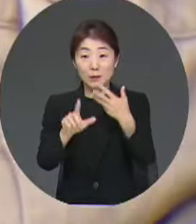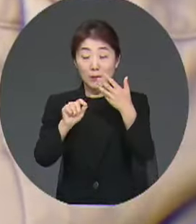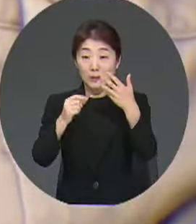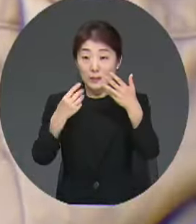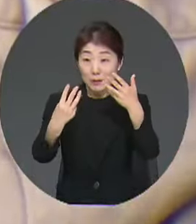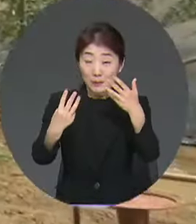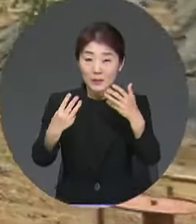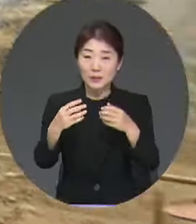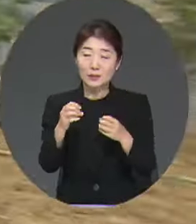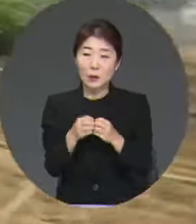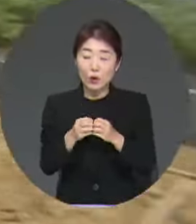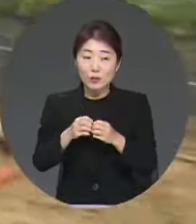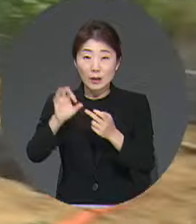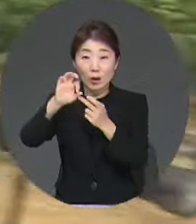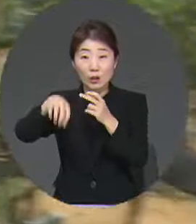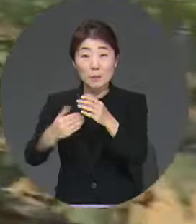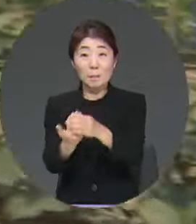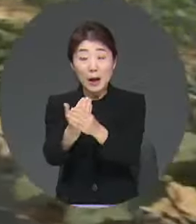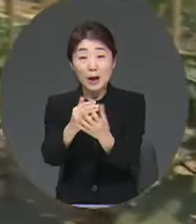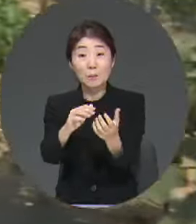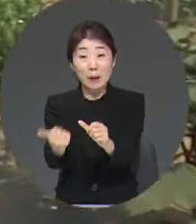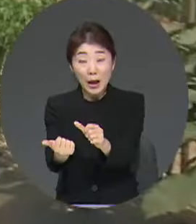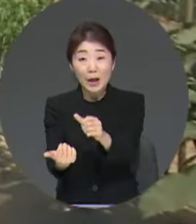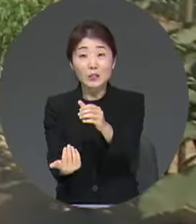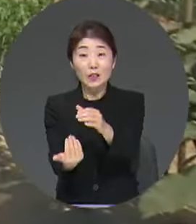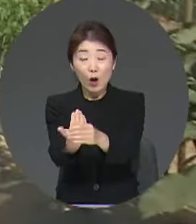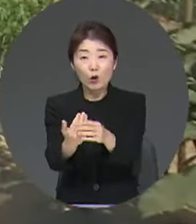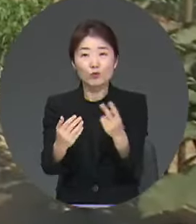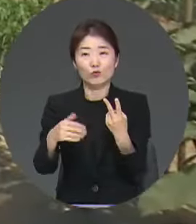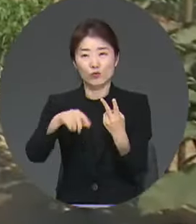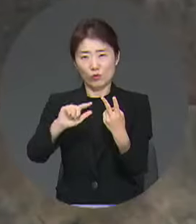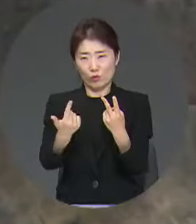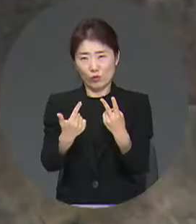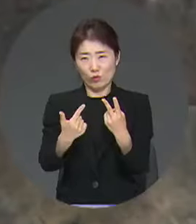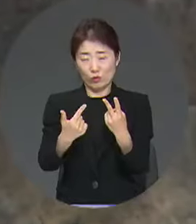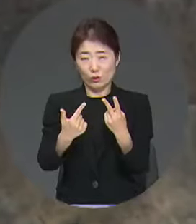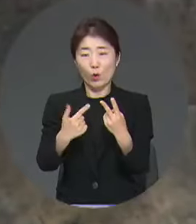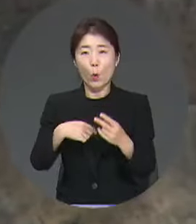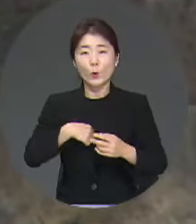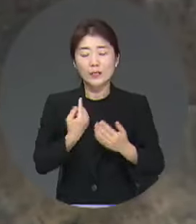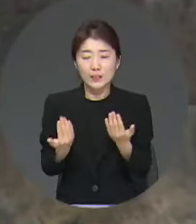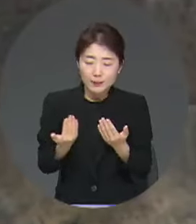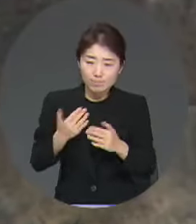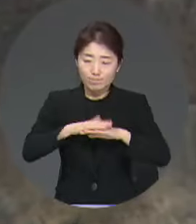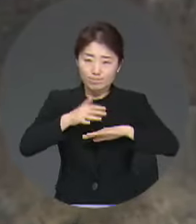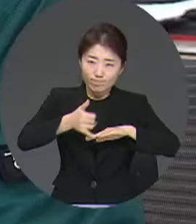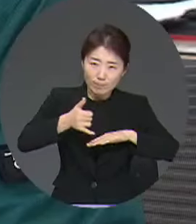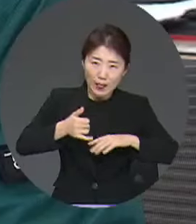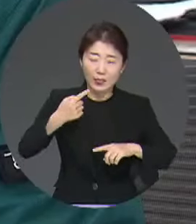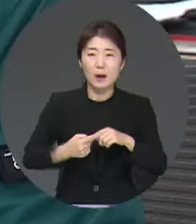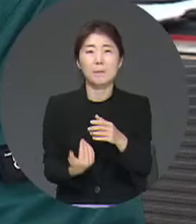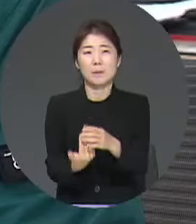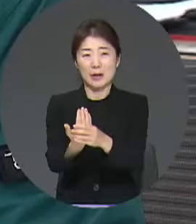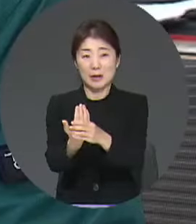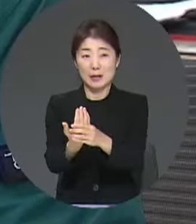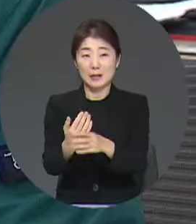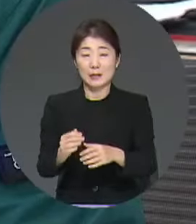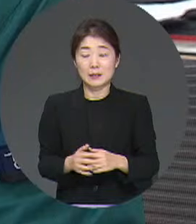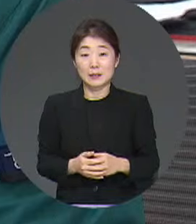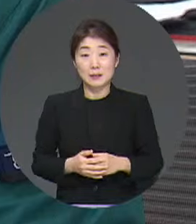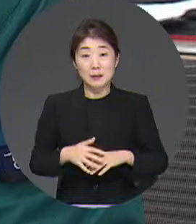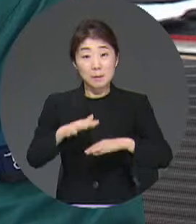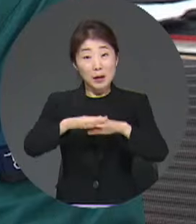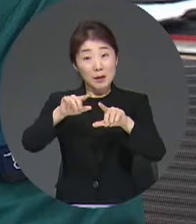창원과 창녕에서 발생한 온열 질환 사망 사고 두 건은 모두 혼자 밭일을 하다 발생했습니다. 농경지에서는